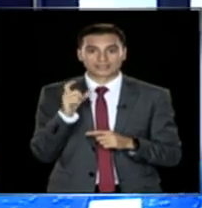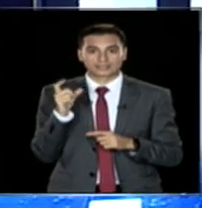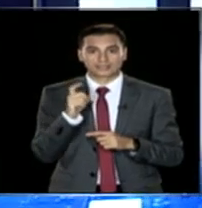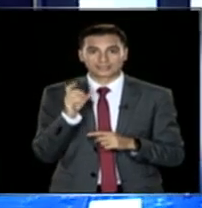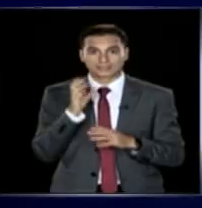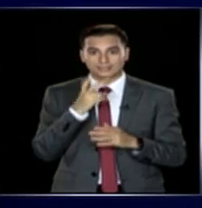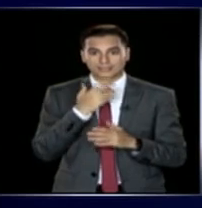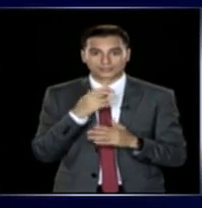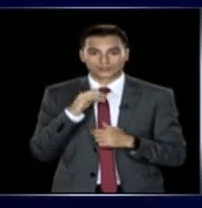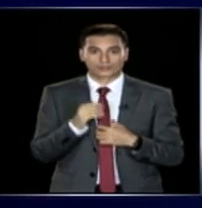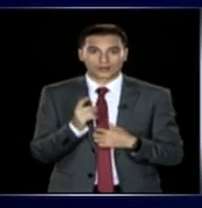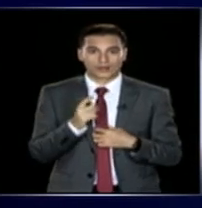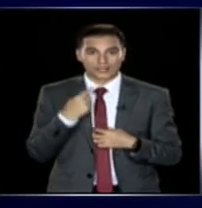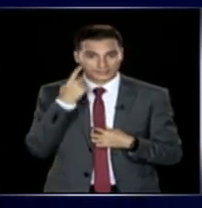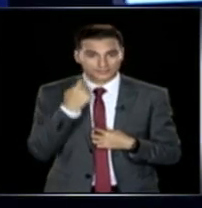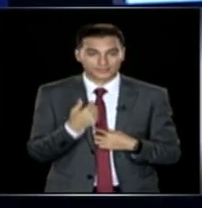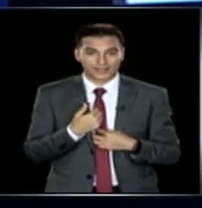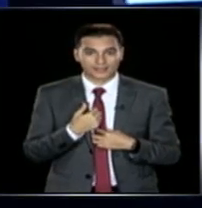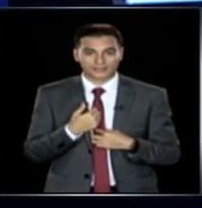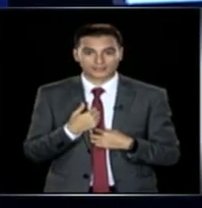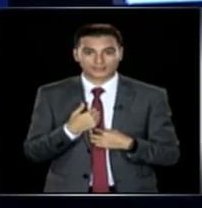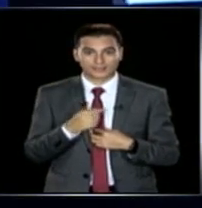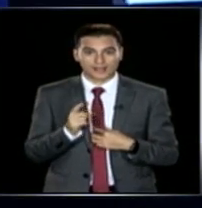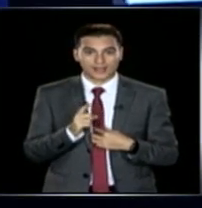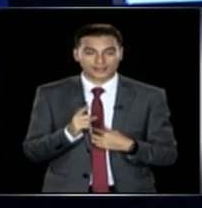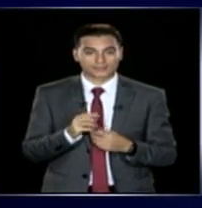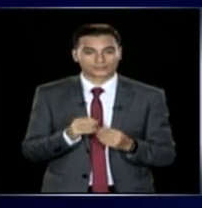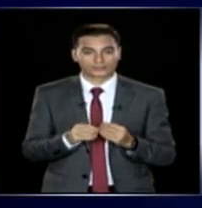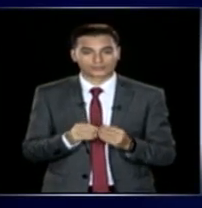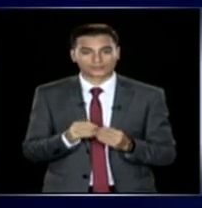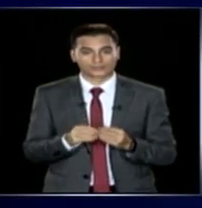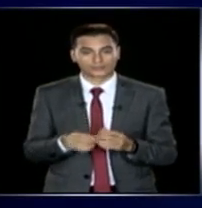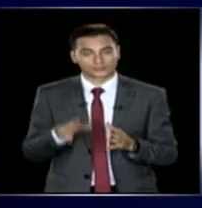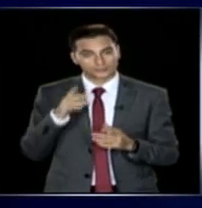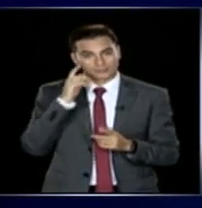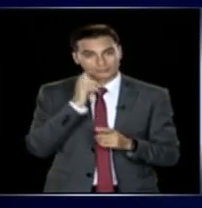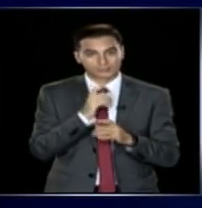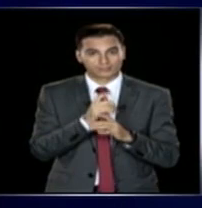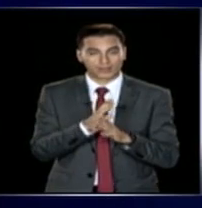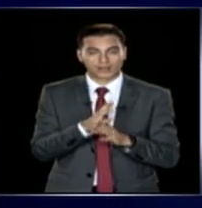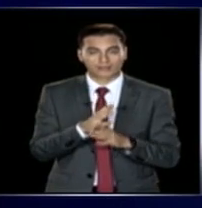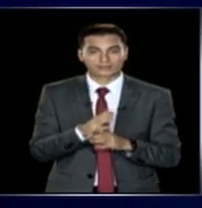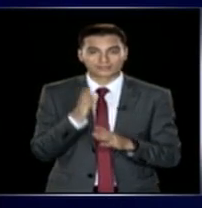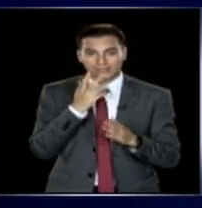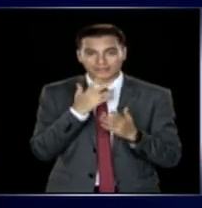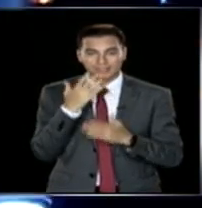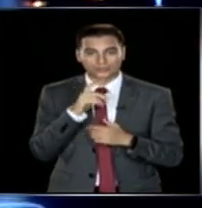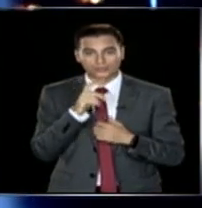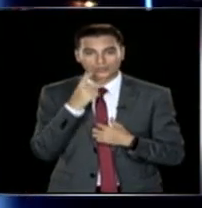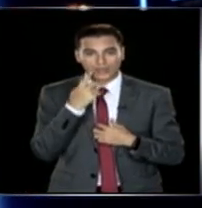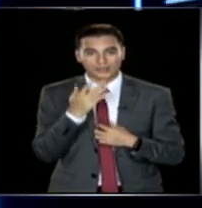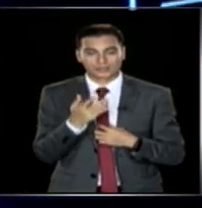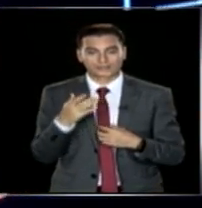إسلام اسمعوا كلامي. لا لا لا مش هناخد. لا جوكر. برضو لا لا معلش. انتوا حرين. تاريخ والسؤال هو: